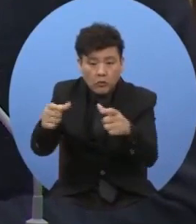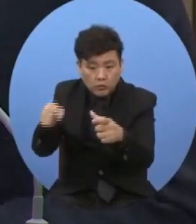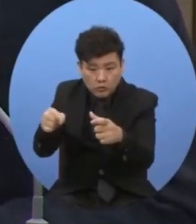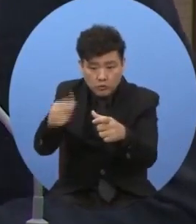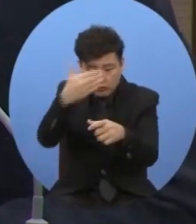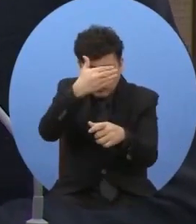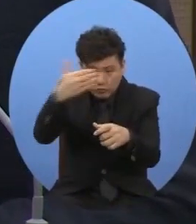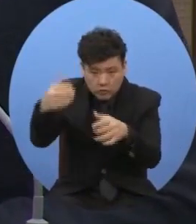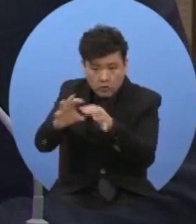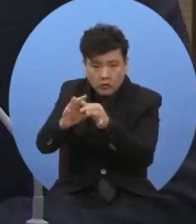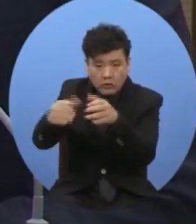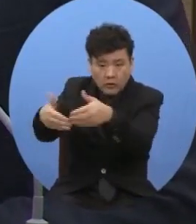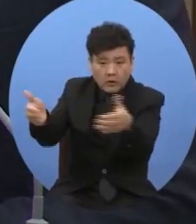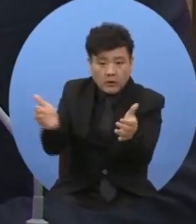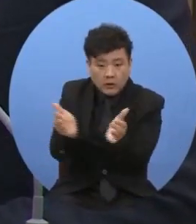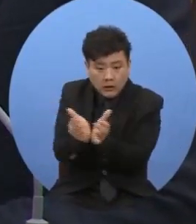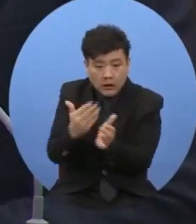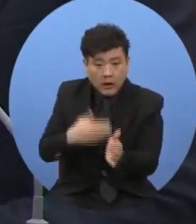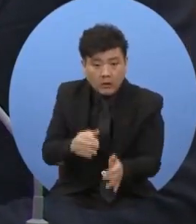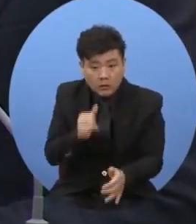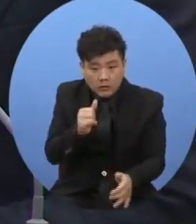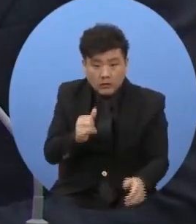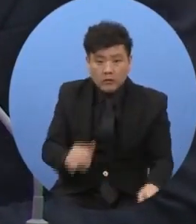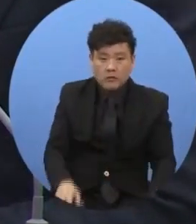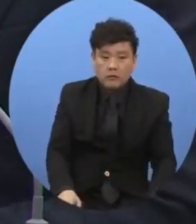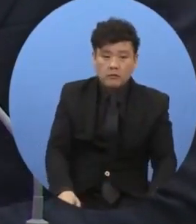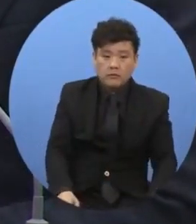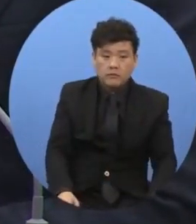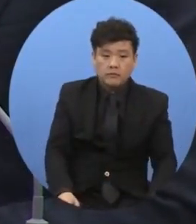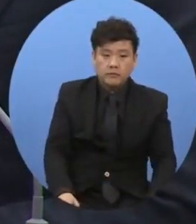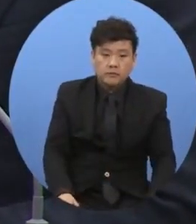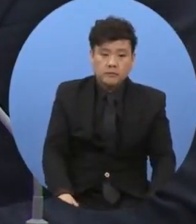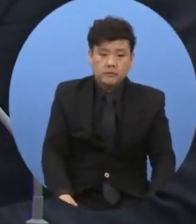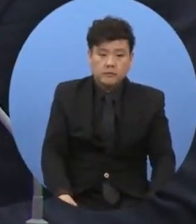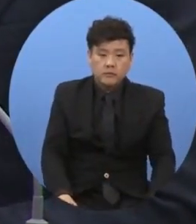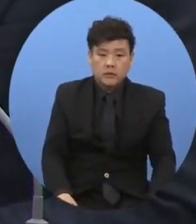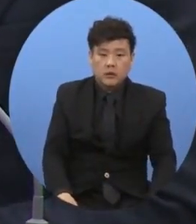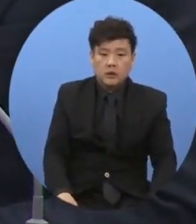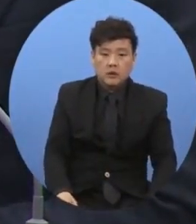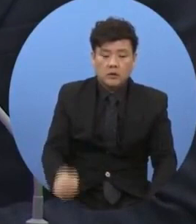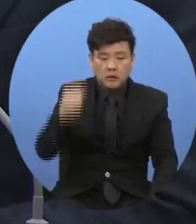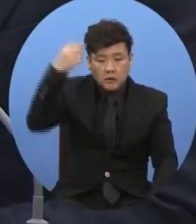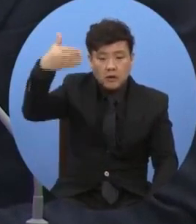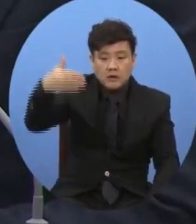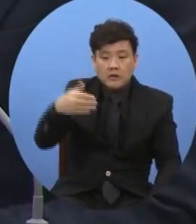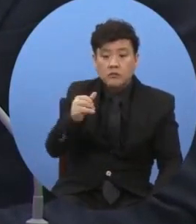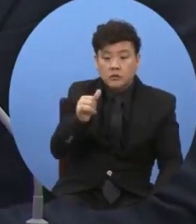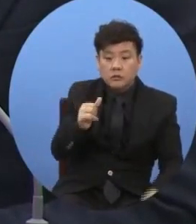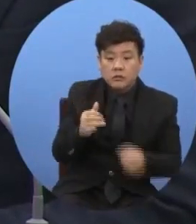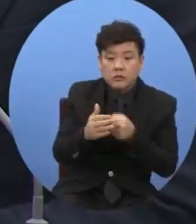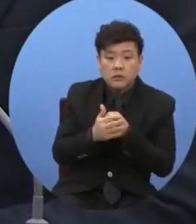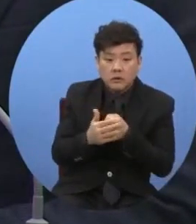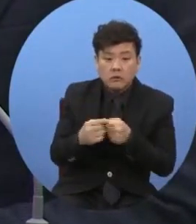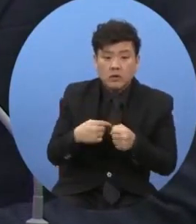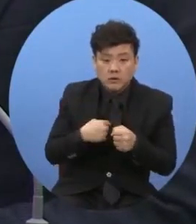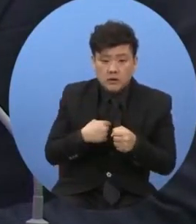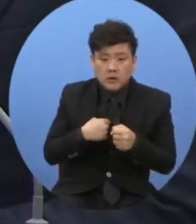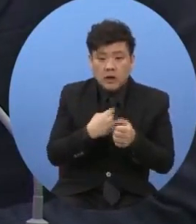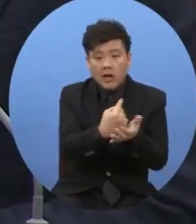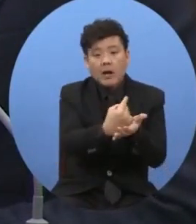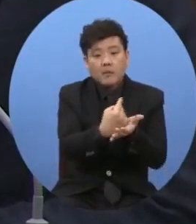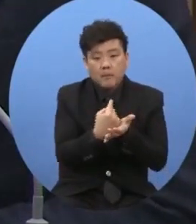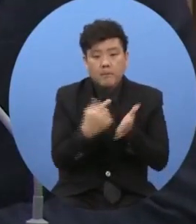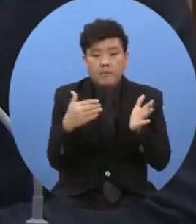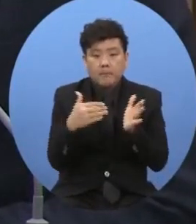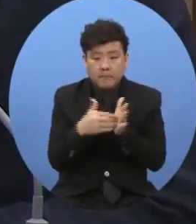한번 보시고 오셨을까요? 네, 어저께 그 질문이 여기에 관련이 됐다고 그래서 네. 조금 보고받은 바가 있습니다.